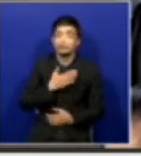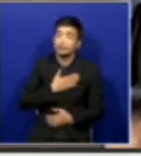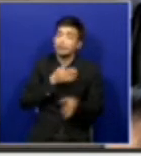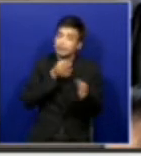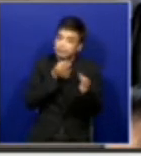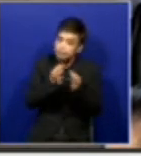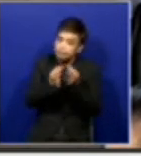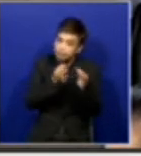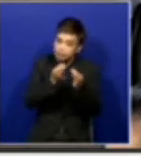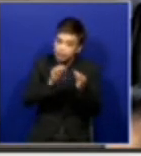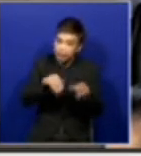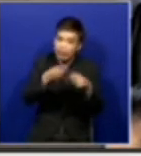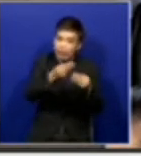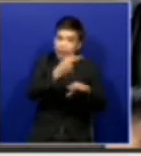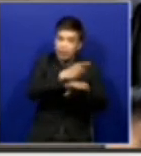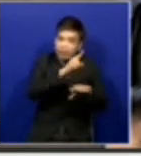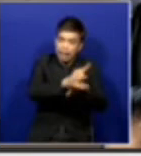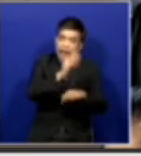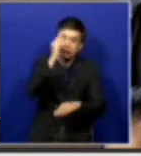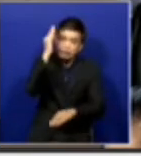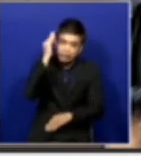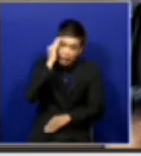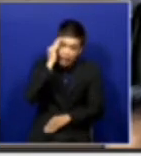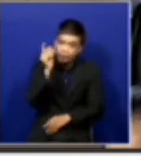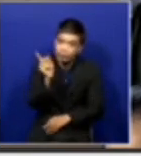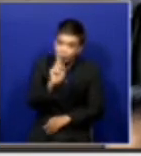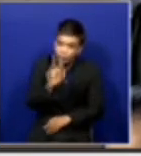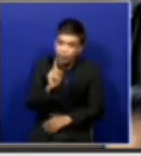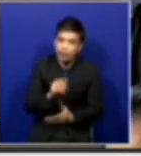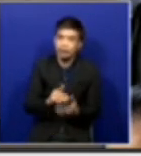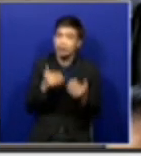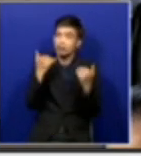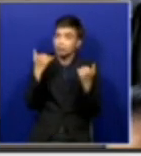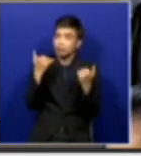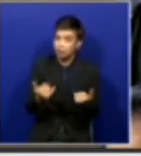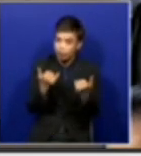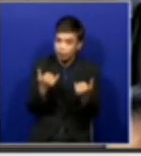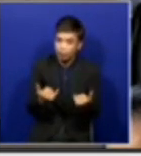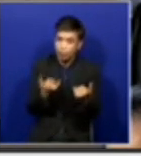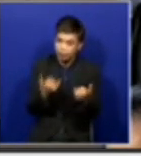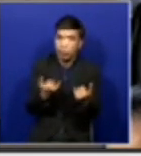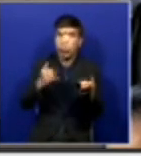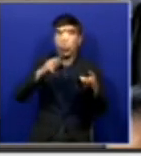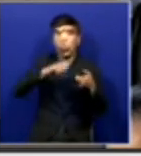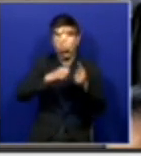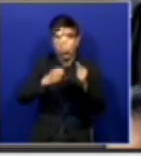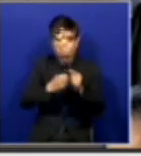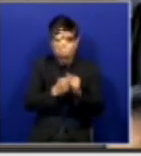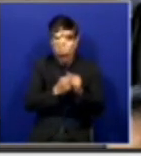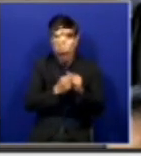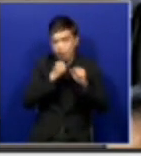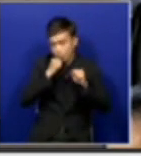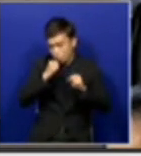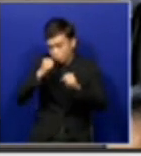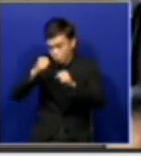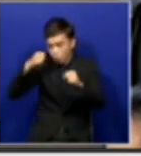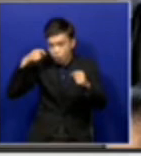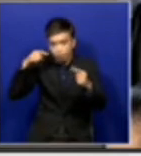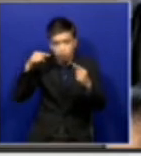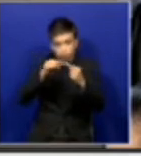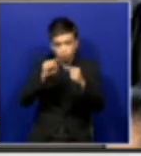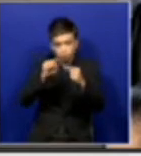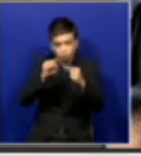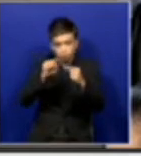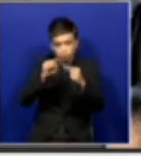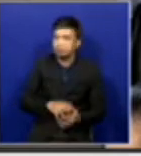อีกครั้งหนึ่งเพื่อเป็นการย้ำว่าในภาวะสถานการณ์ที่ต้องต่อสู้กับโรคระบาดร้ายแรงในภาวะ